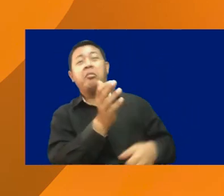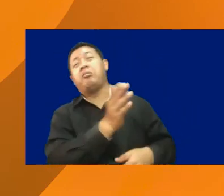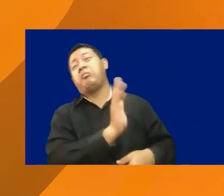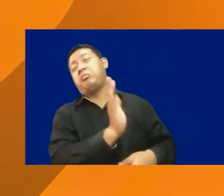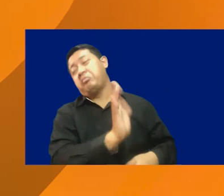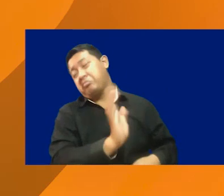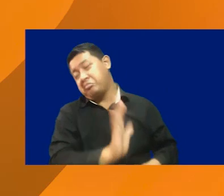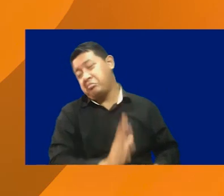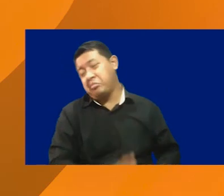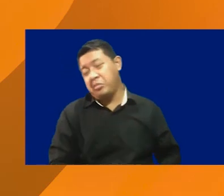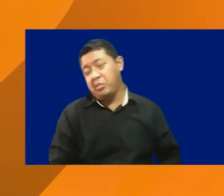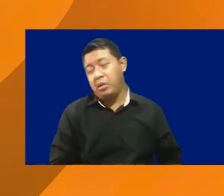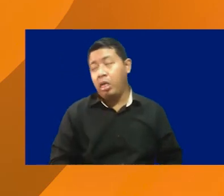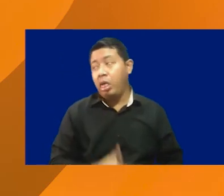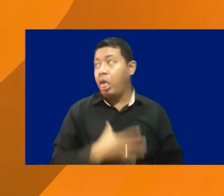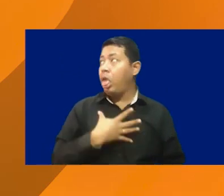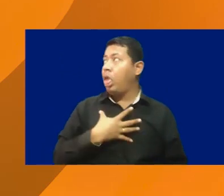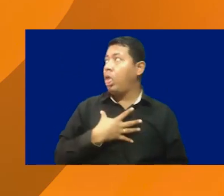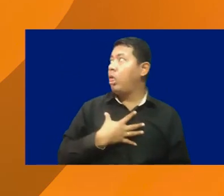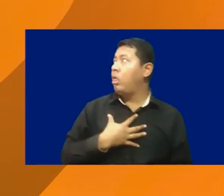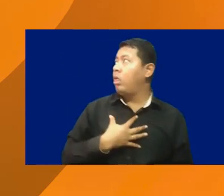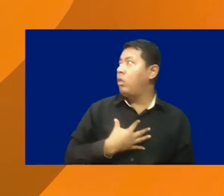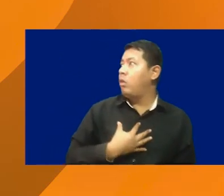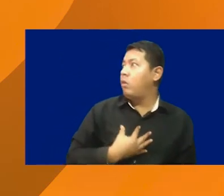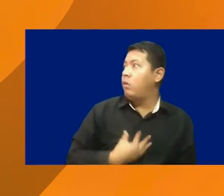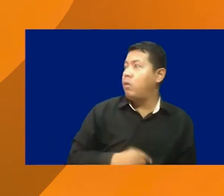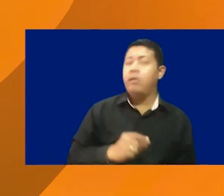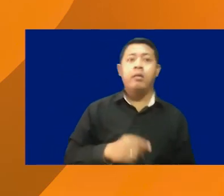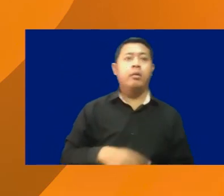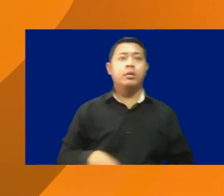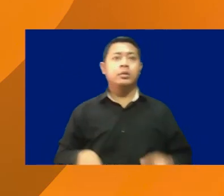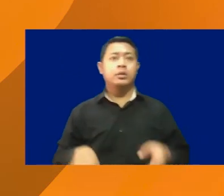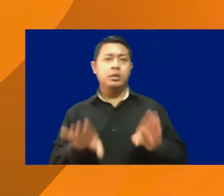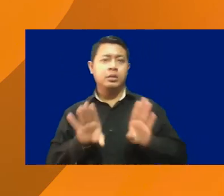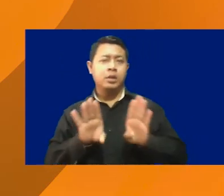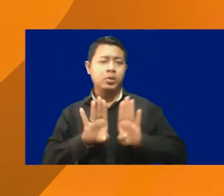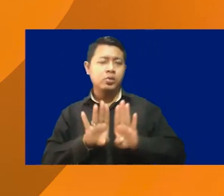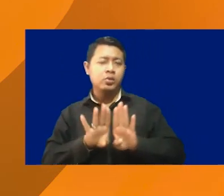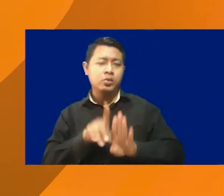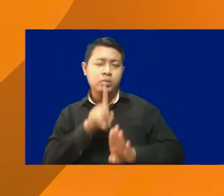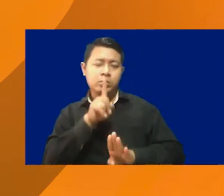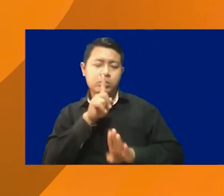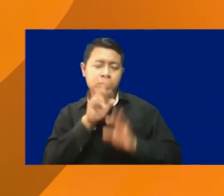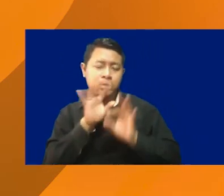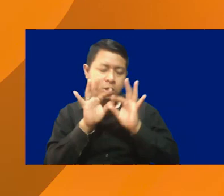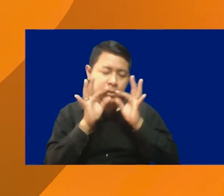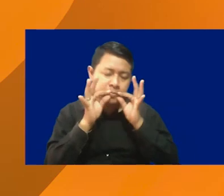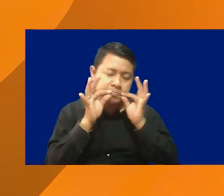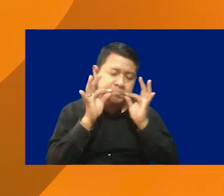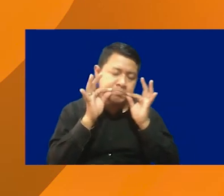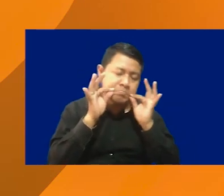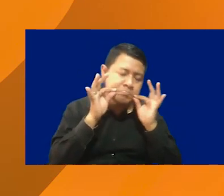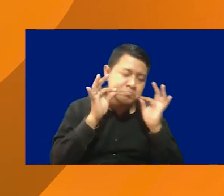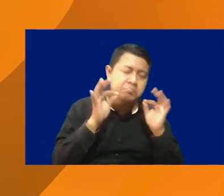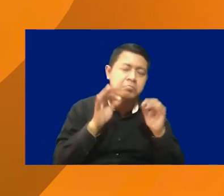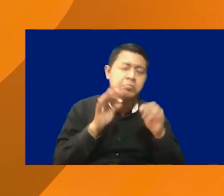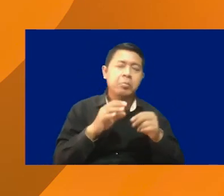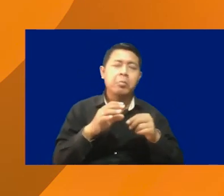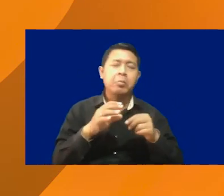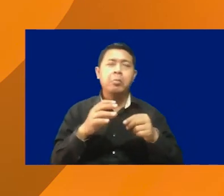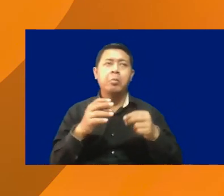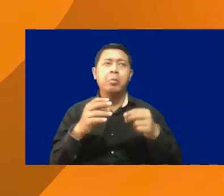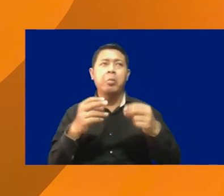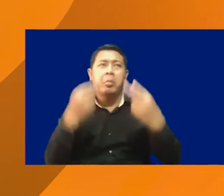bayangkan dia menjadi tertutup, menjadi pendiam, menjadi pandangan yang negatif. Syukur ada